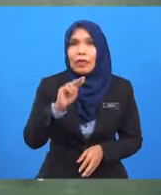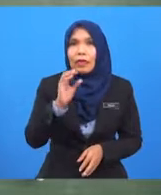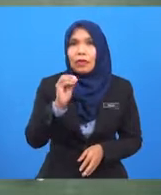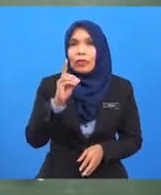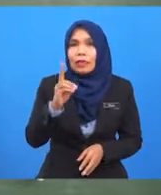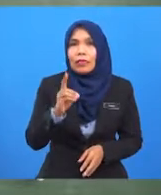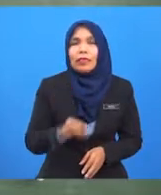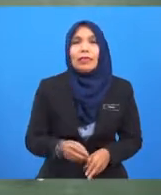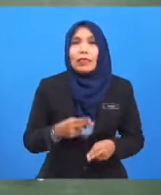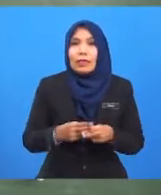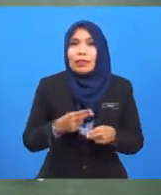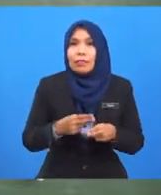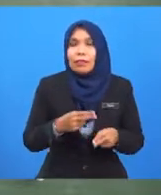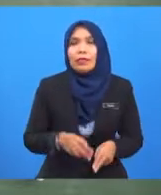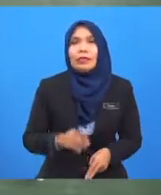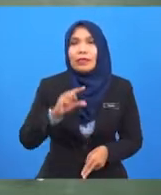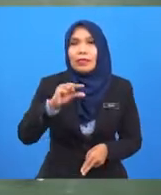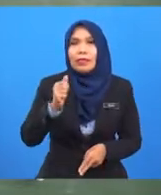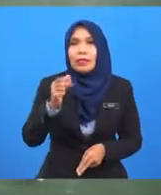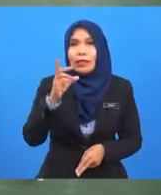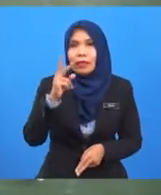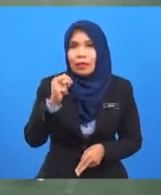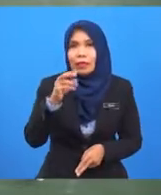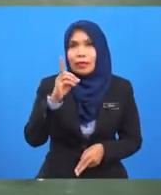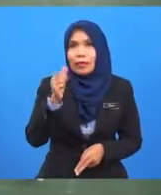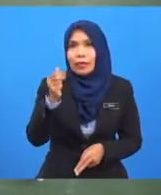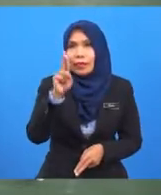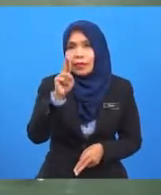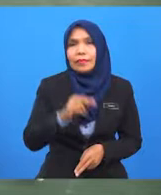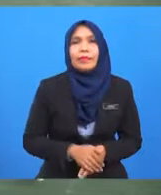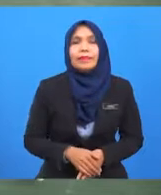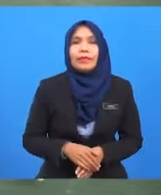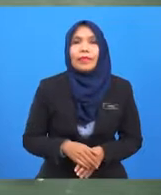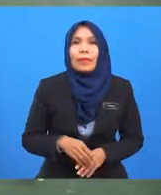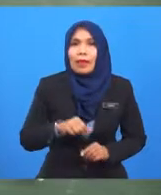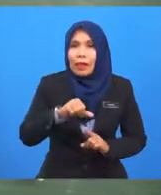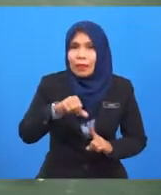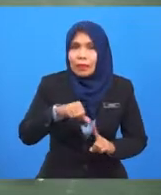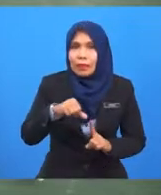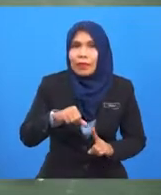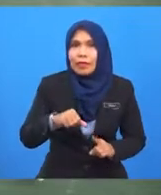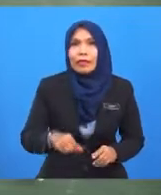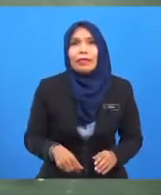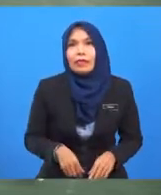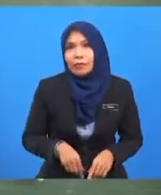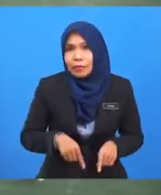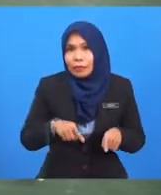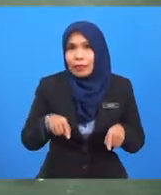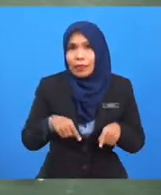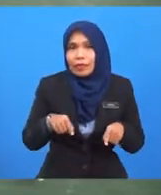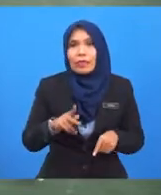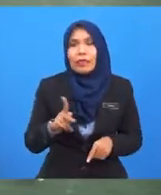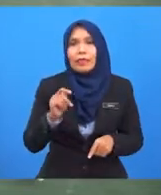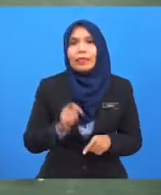gandar. Apabila rod diputarkan, gandar akan turut berputar.